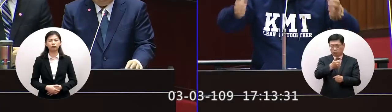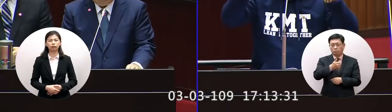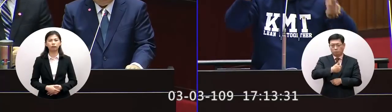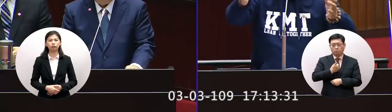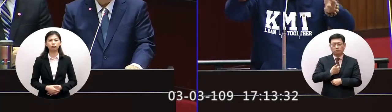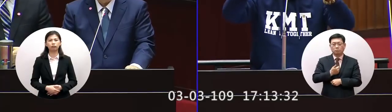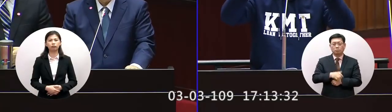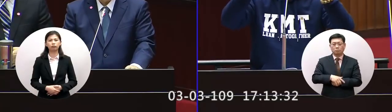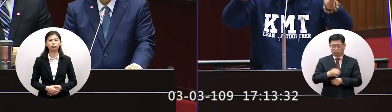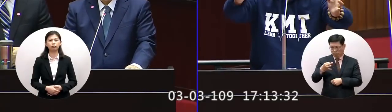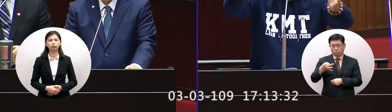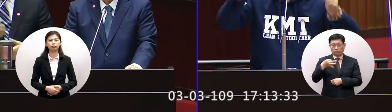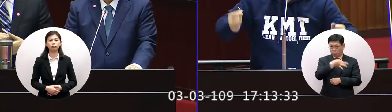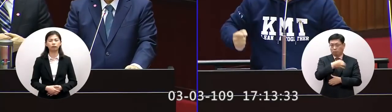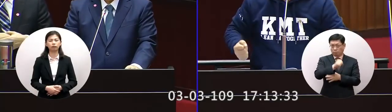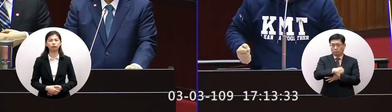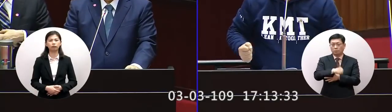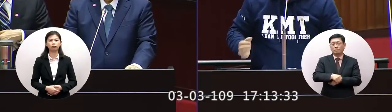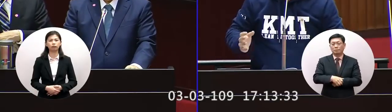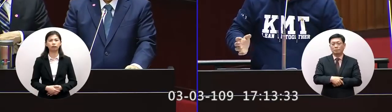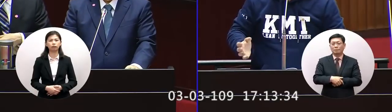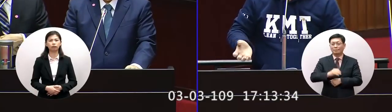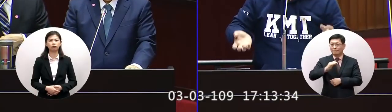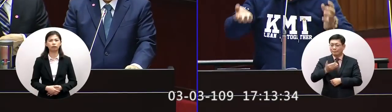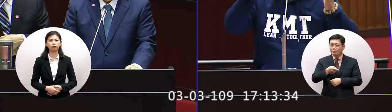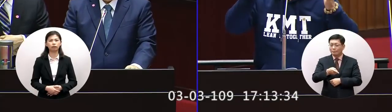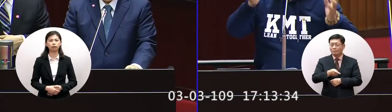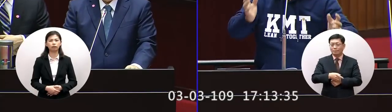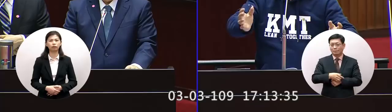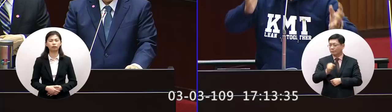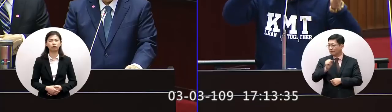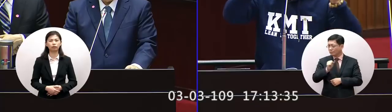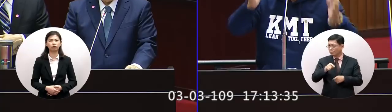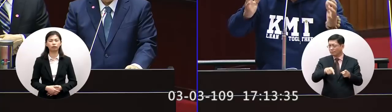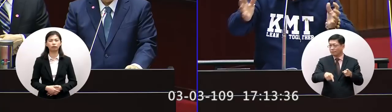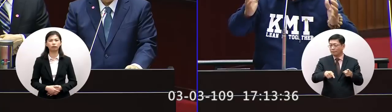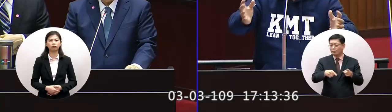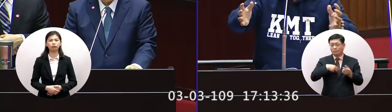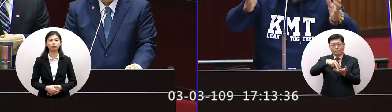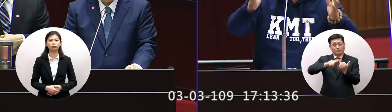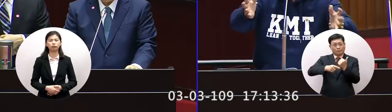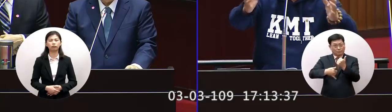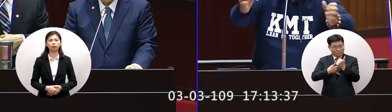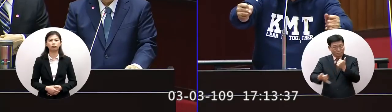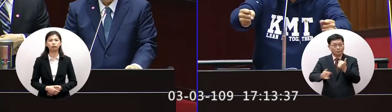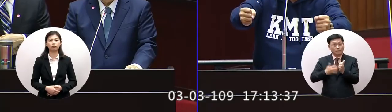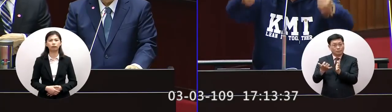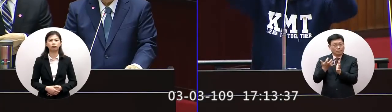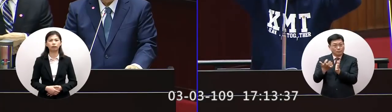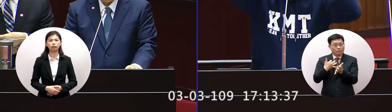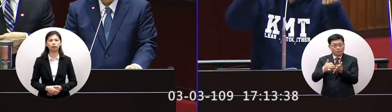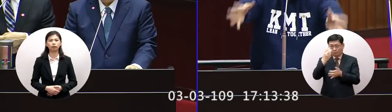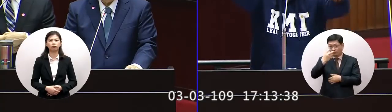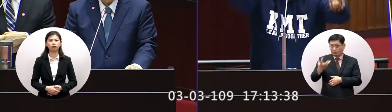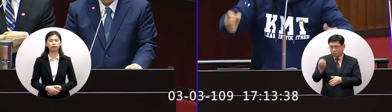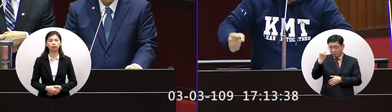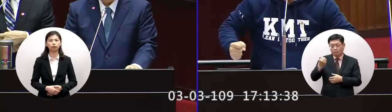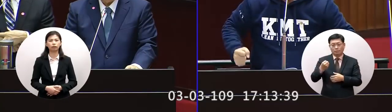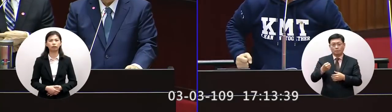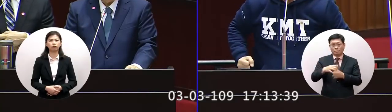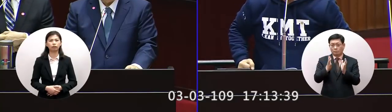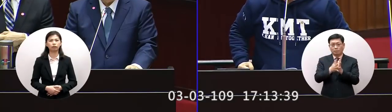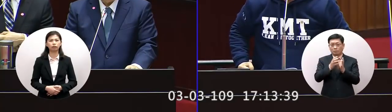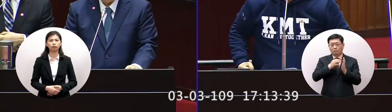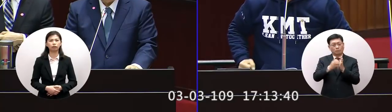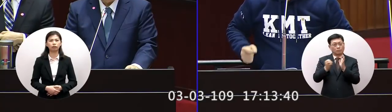错，钱我们愿意支持你们，但是我们不能把立法委员的预算审查权也把他的